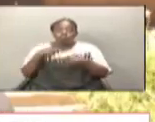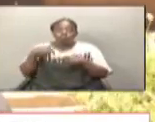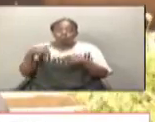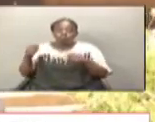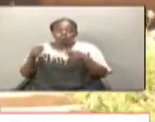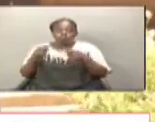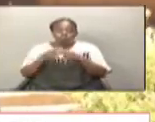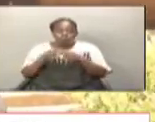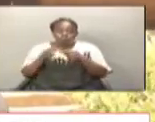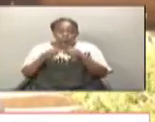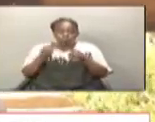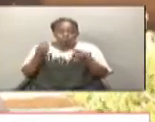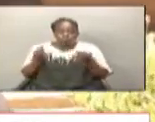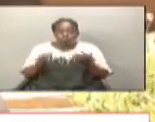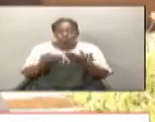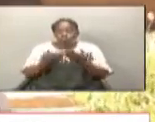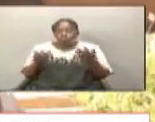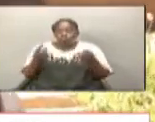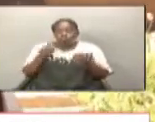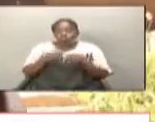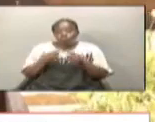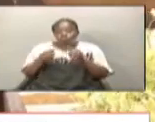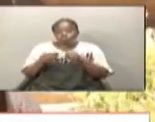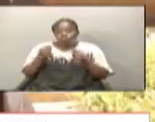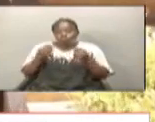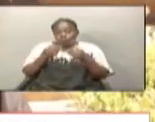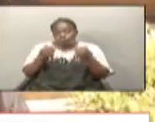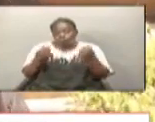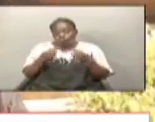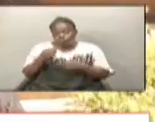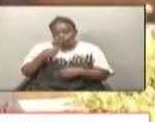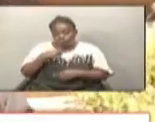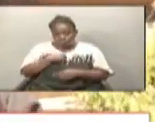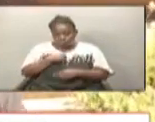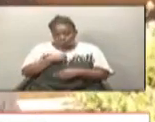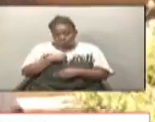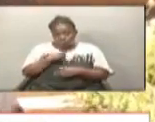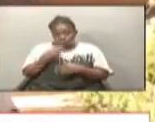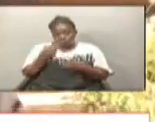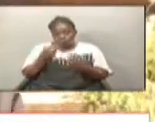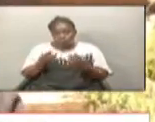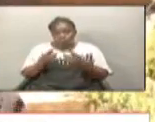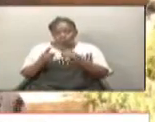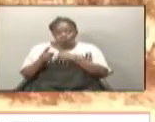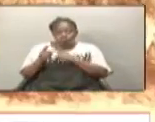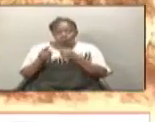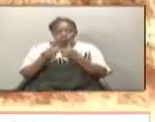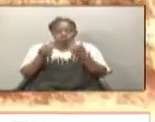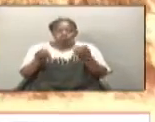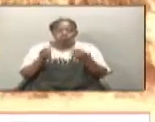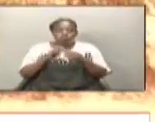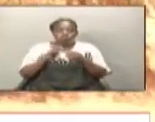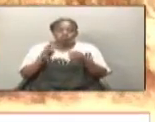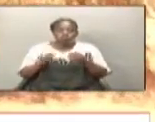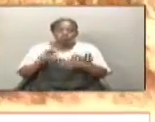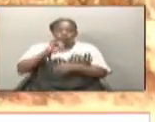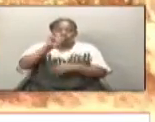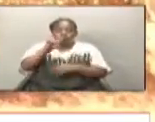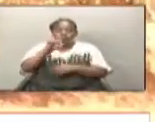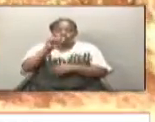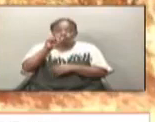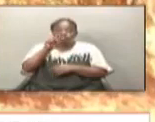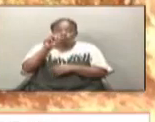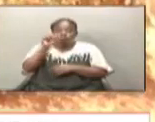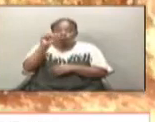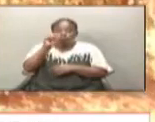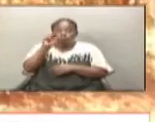kubatta. Tuli mu bwerinde ssaawa yonna banzitira abaana naye nange so okwerinda abaana nabajjawo. Ye Jackson Ntwatwa pulida